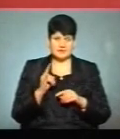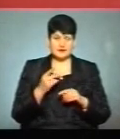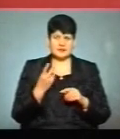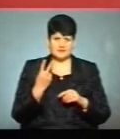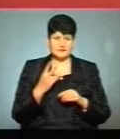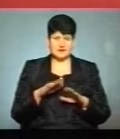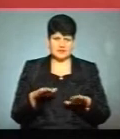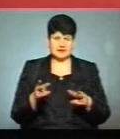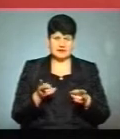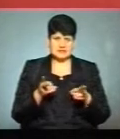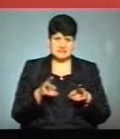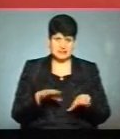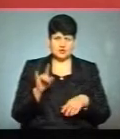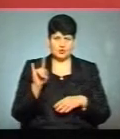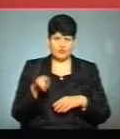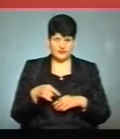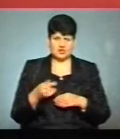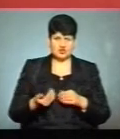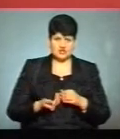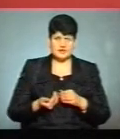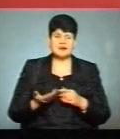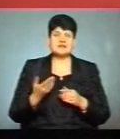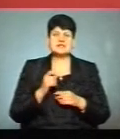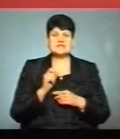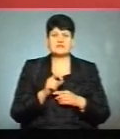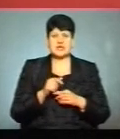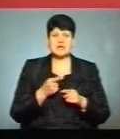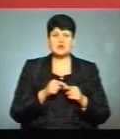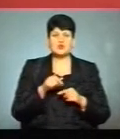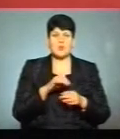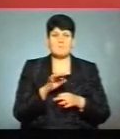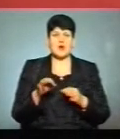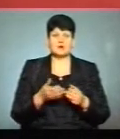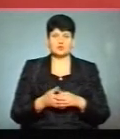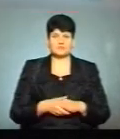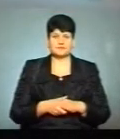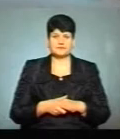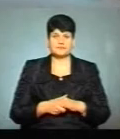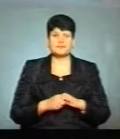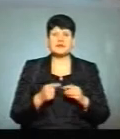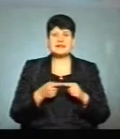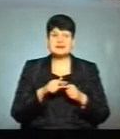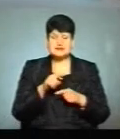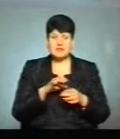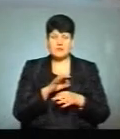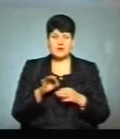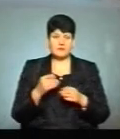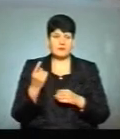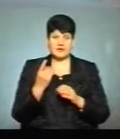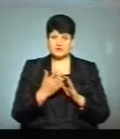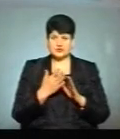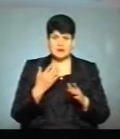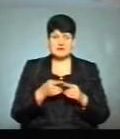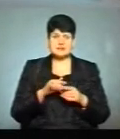залишено у вікні життя. Які завдання цього проєкту? Ну, власне, цей проект в першу чергу, це